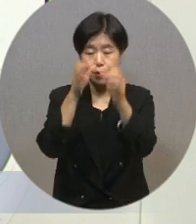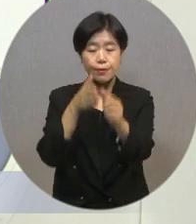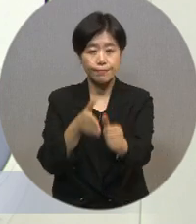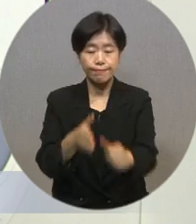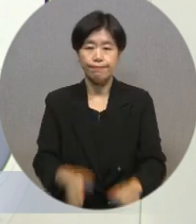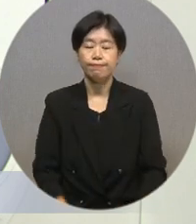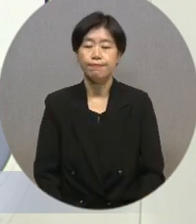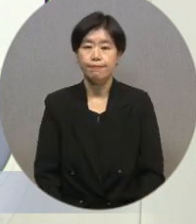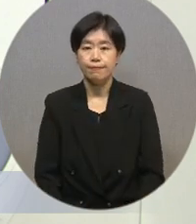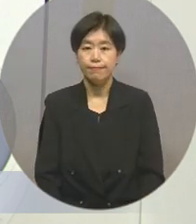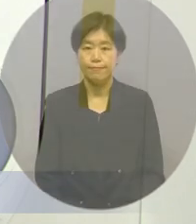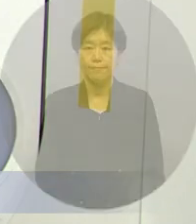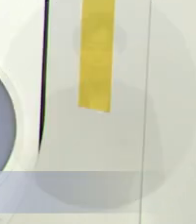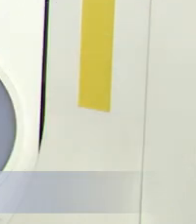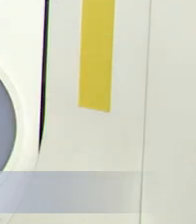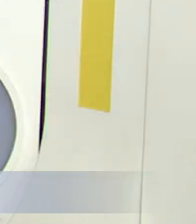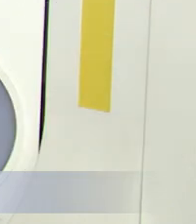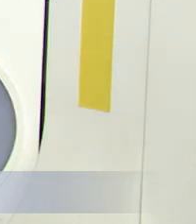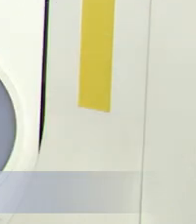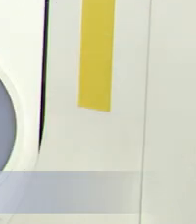확인할 수 있습니다